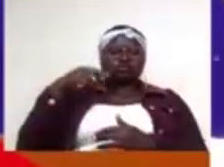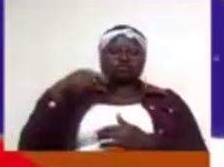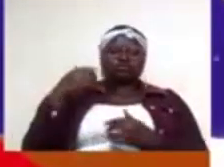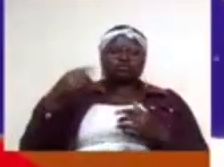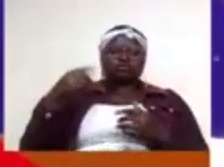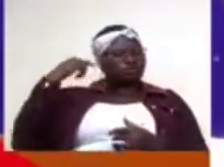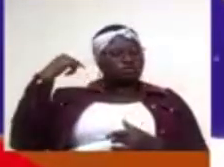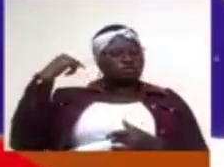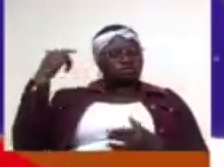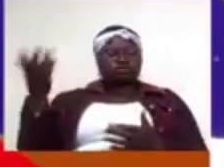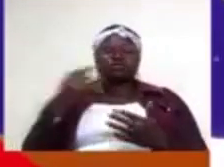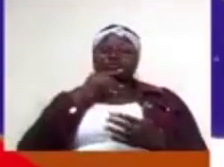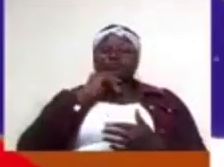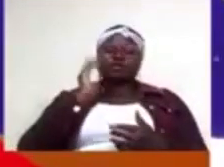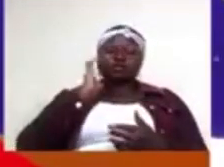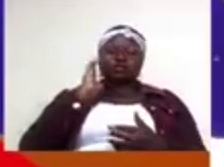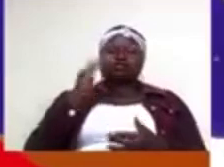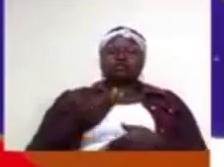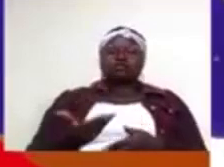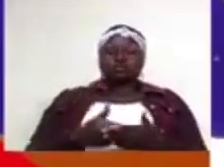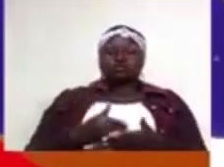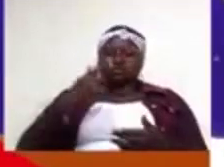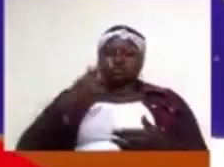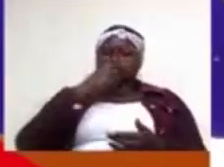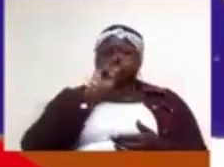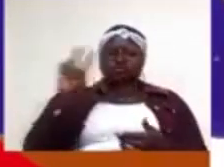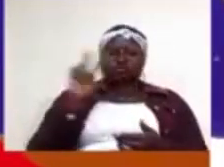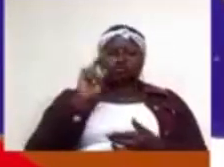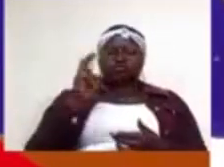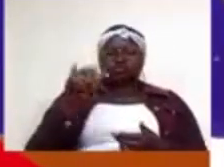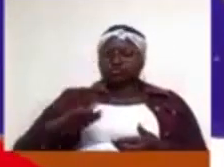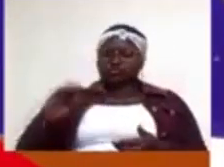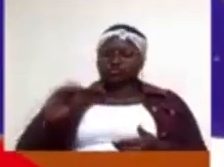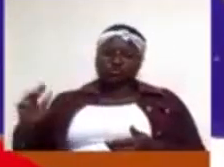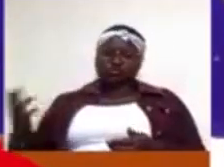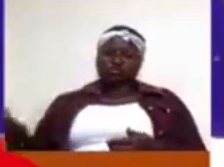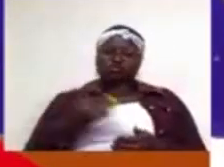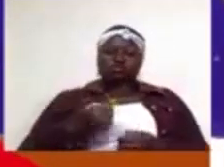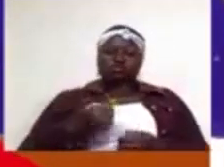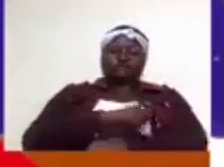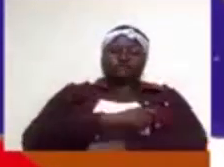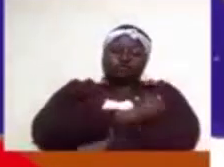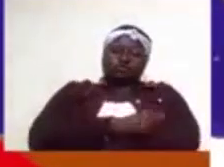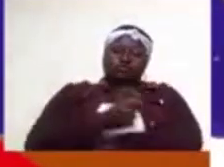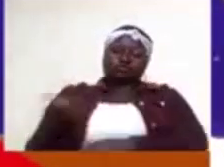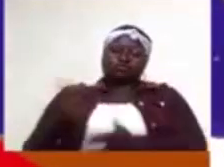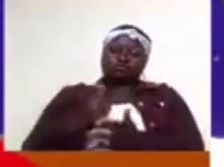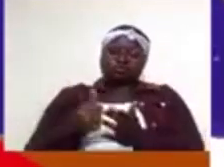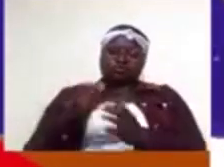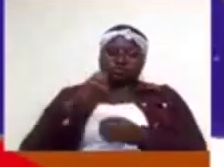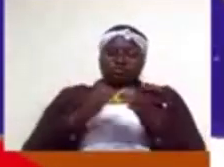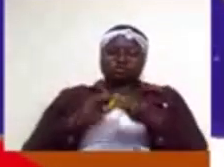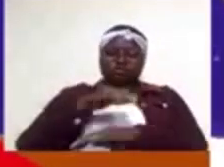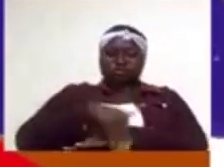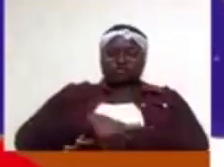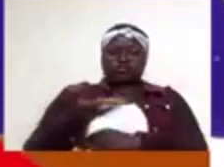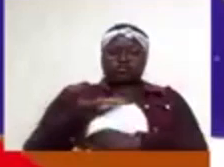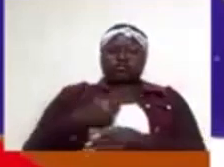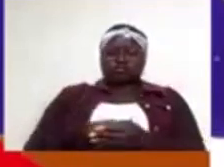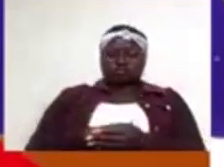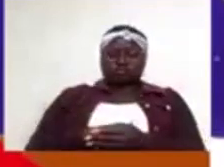and that is why turera aciari mundu ni arore mwana wake mwana akiuma shukuru hwaini agiuka